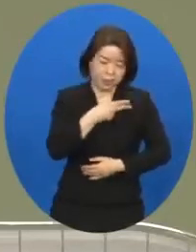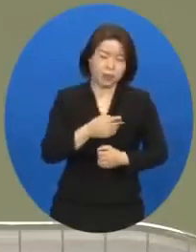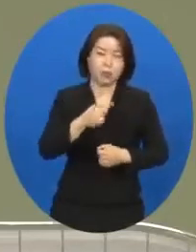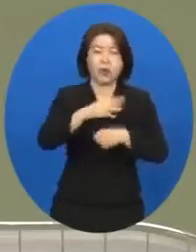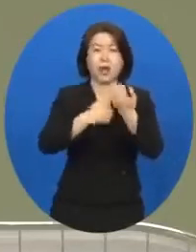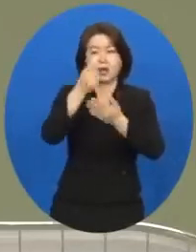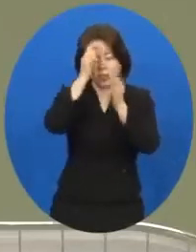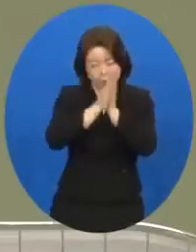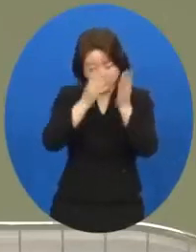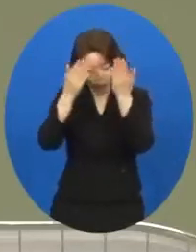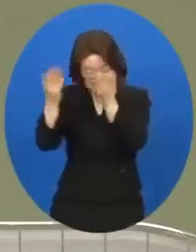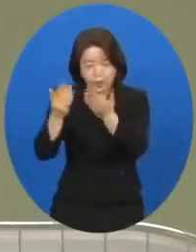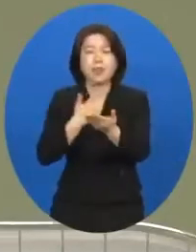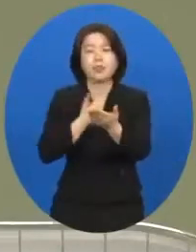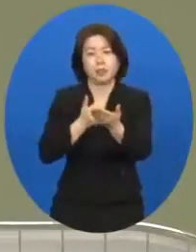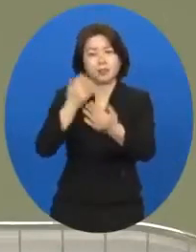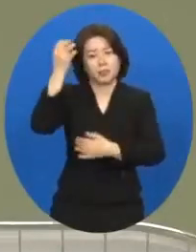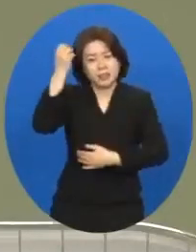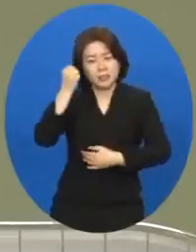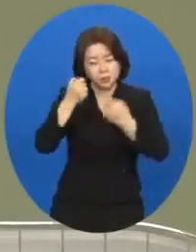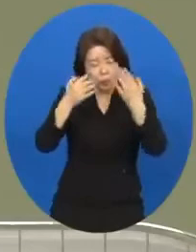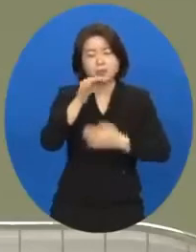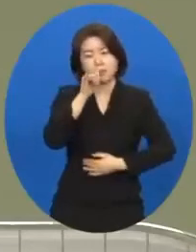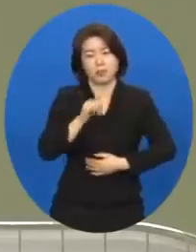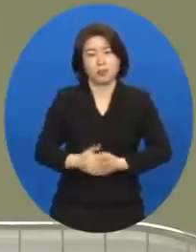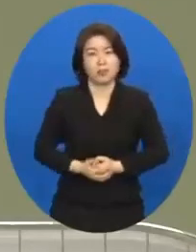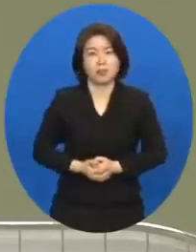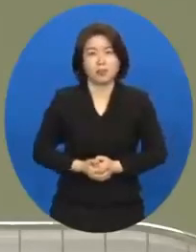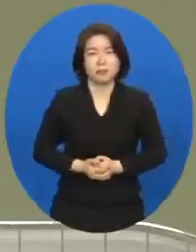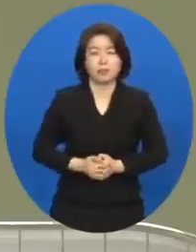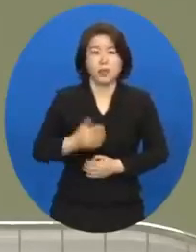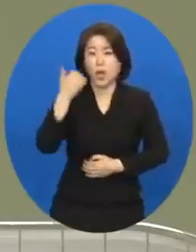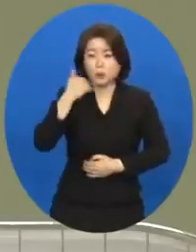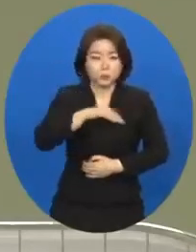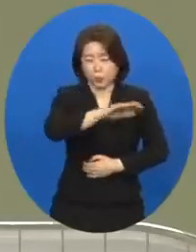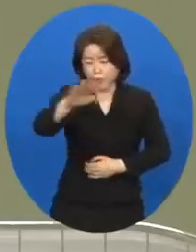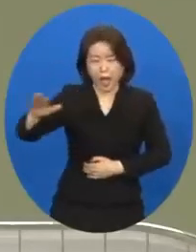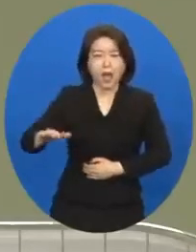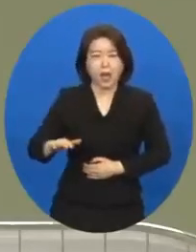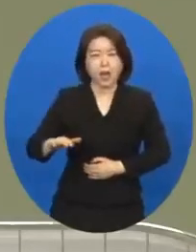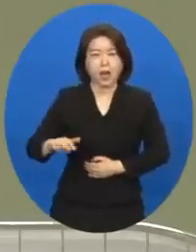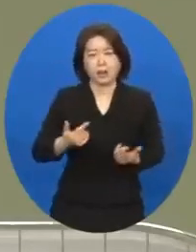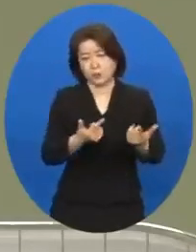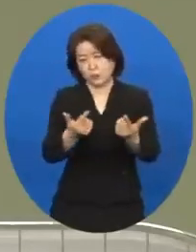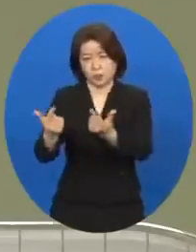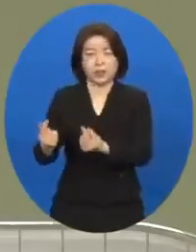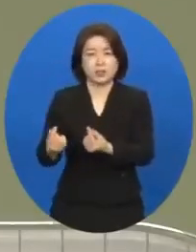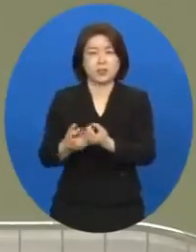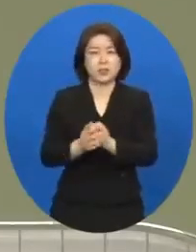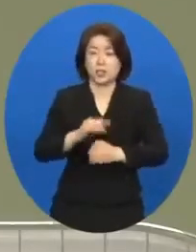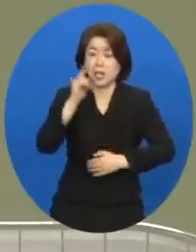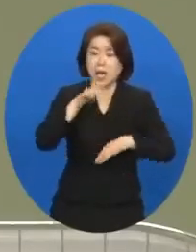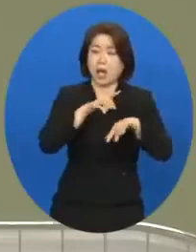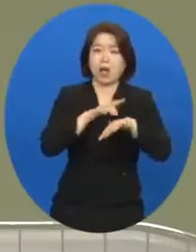기도했던 경험이 지금도 선명합니다. 누구도 다, 우리 중에 누구도 다